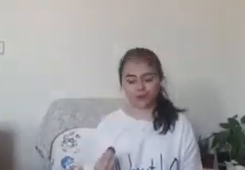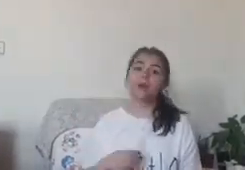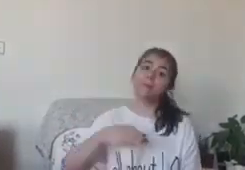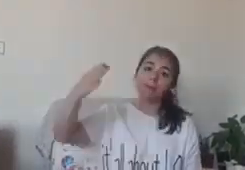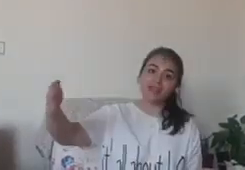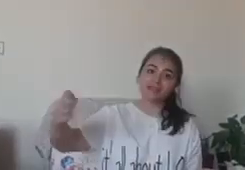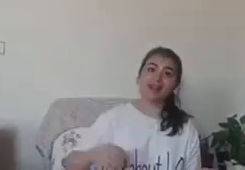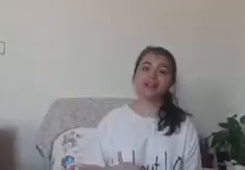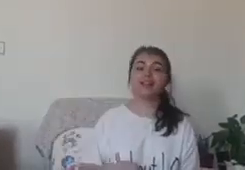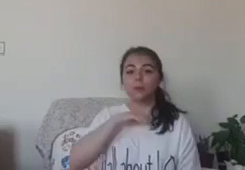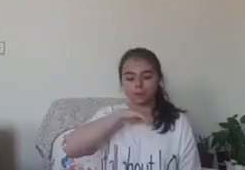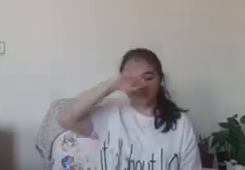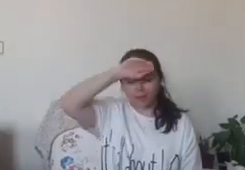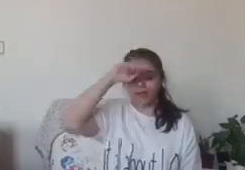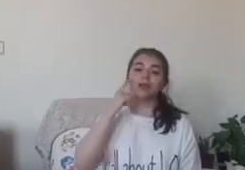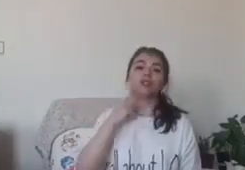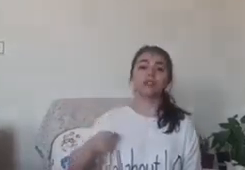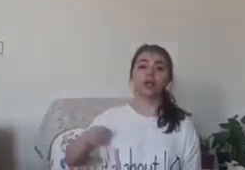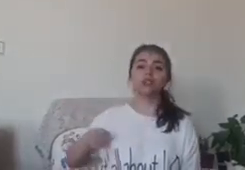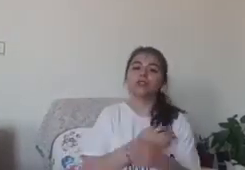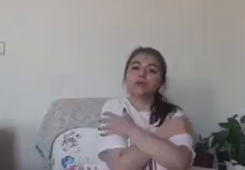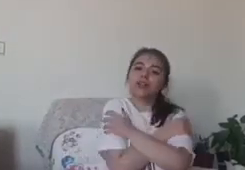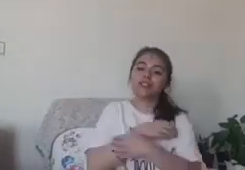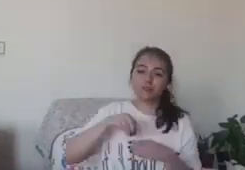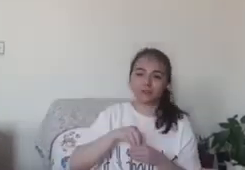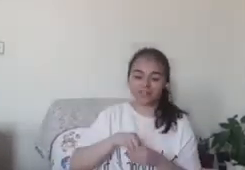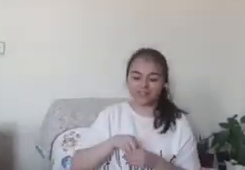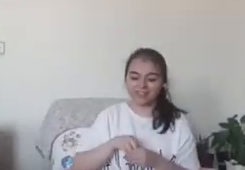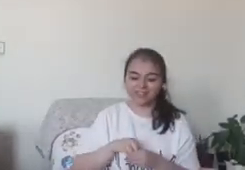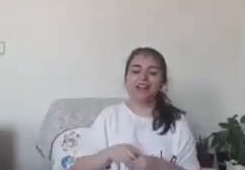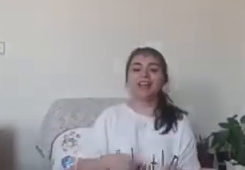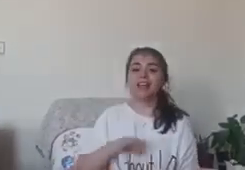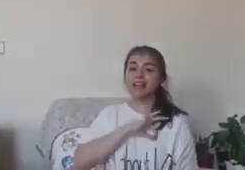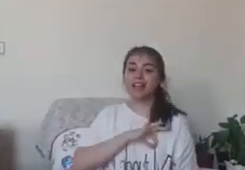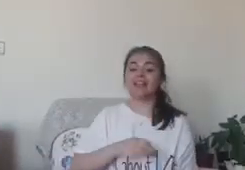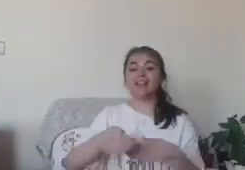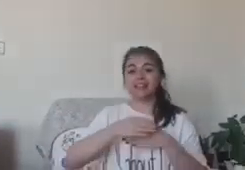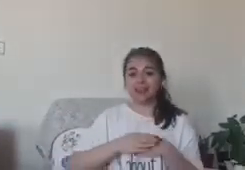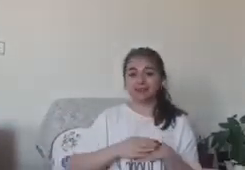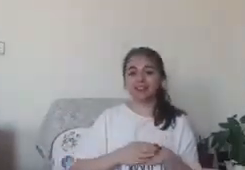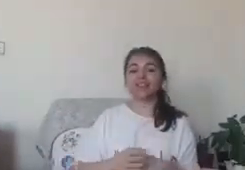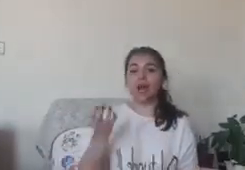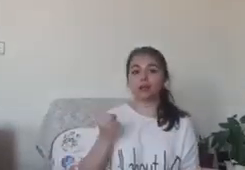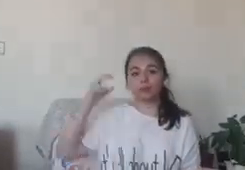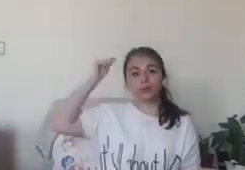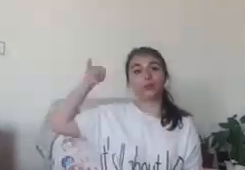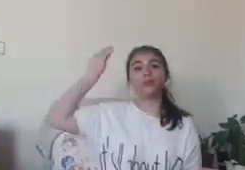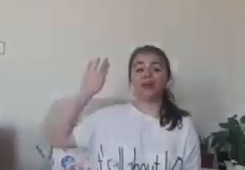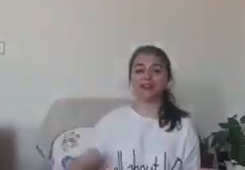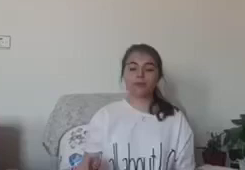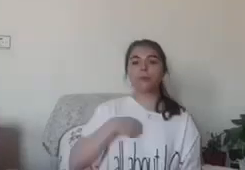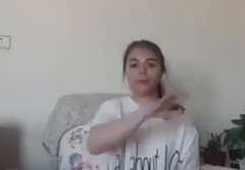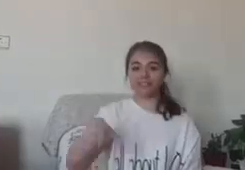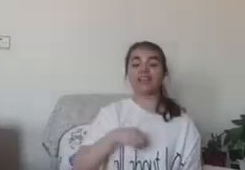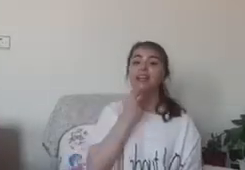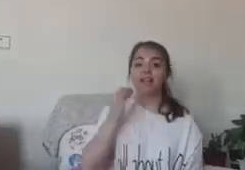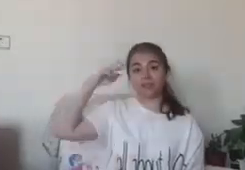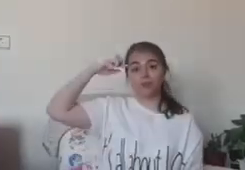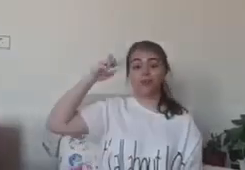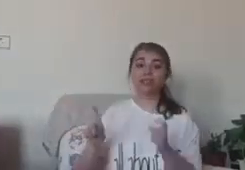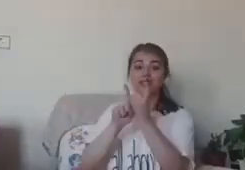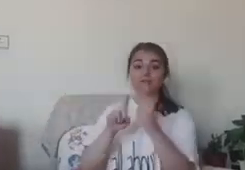Bir dahaki bayramımızın kucaklaşabilmek için bu bayram gerek tedbirleri almayı unutmayalım. Genç psikolojik danışmanlar olarak